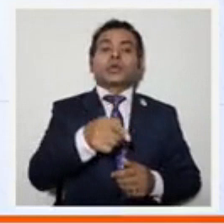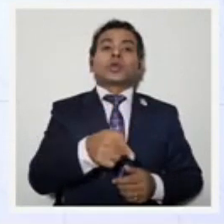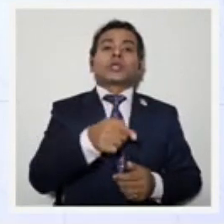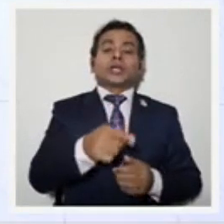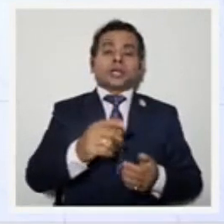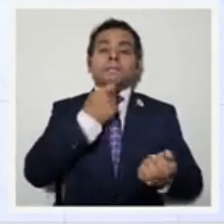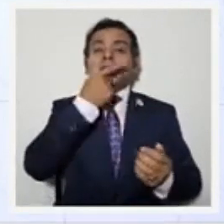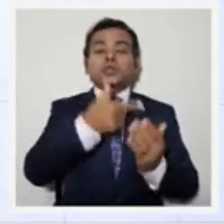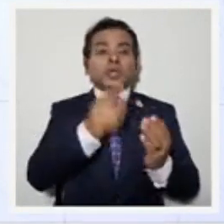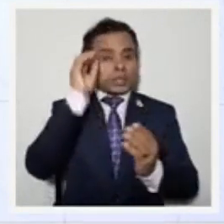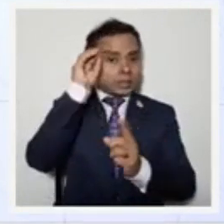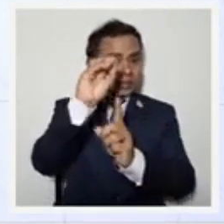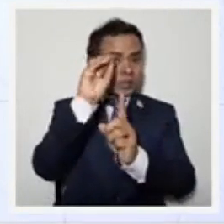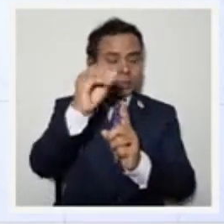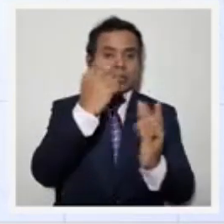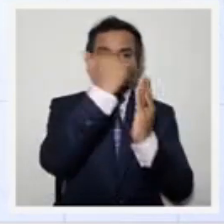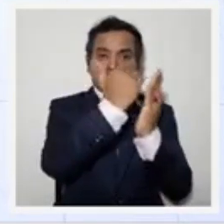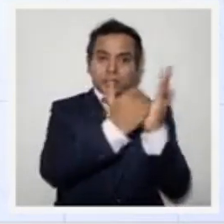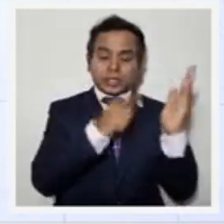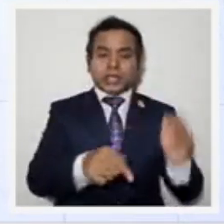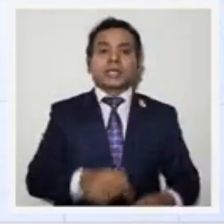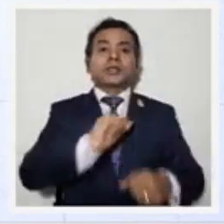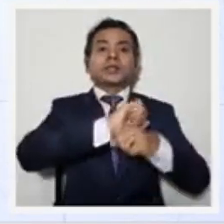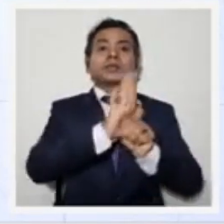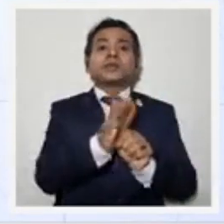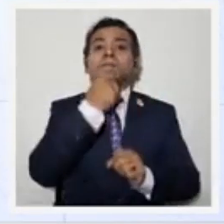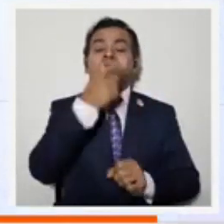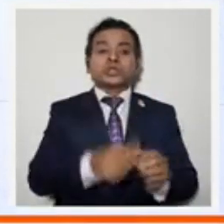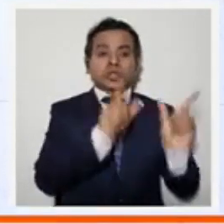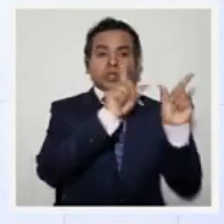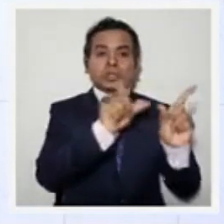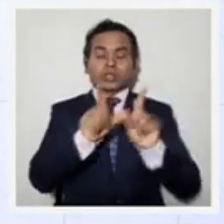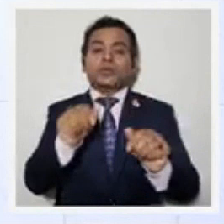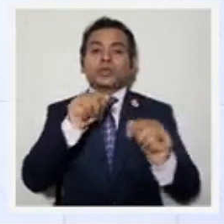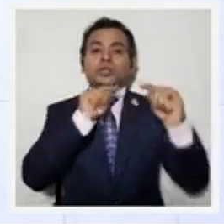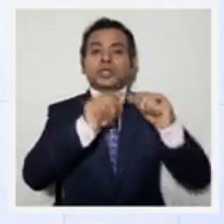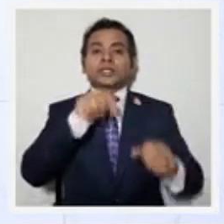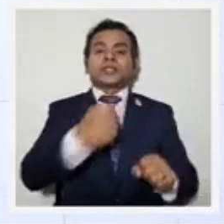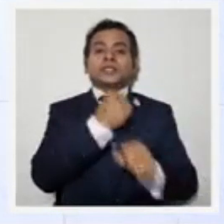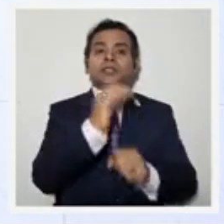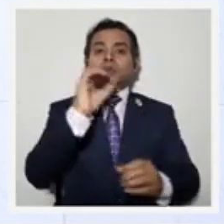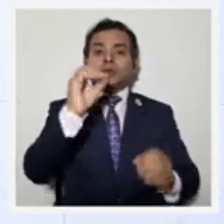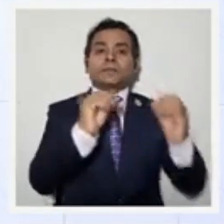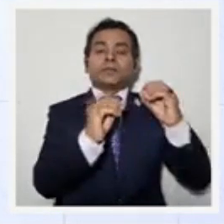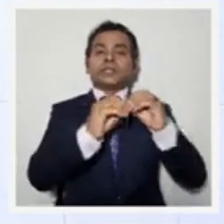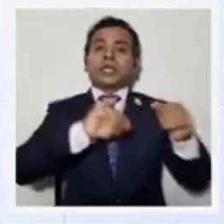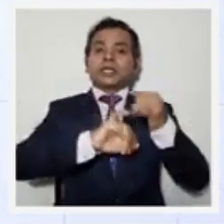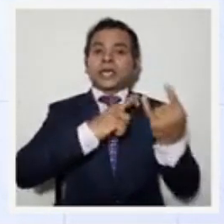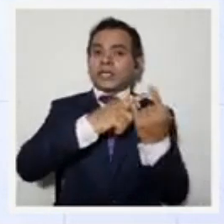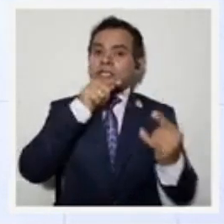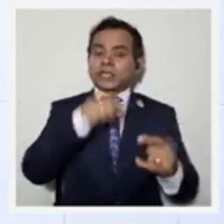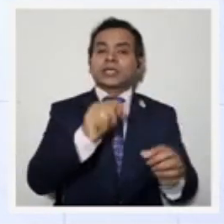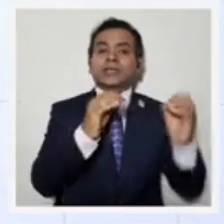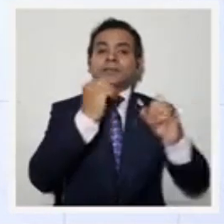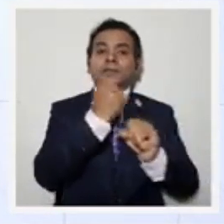এবং বয়োজ্যেষ্ঠদের করণীয় এই নির্দেশনাতে এখানে অন্তর্ভুক্ত আছে। এই কারিগরি নির্দেশনাটি আমাদের